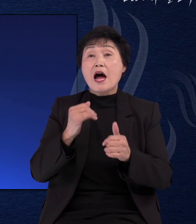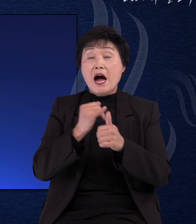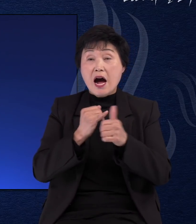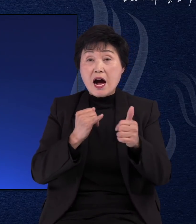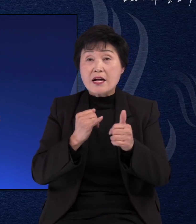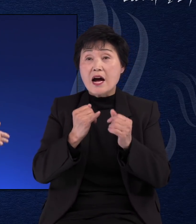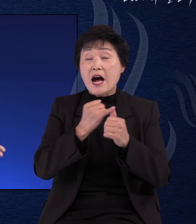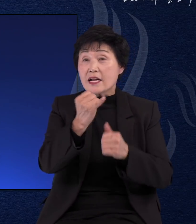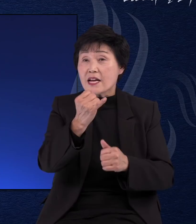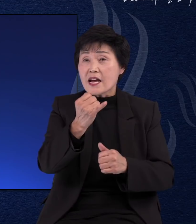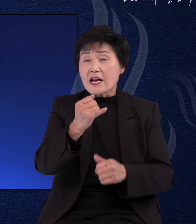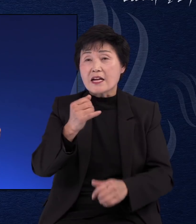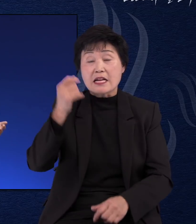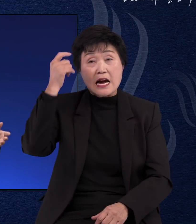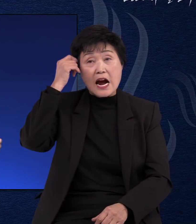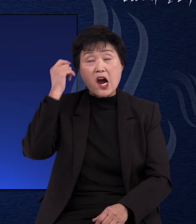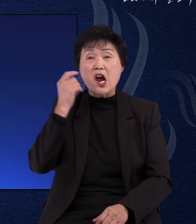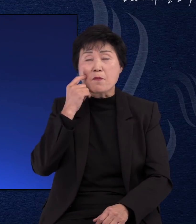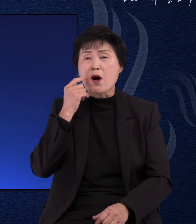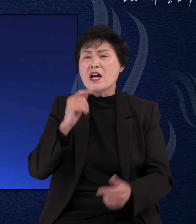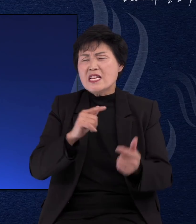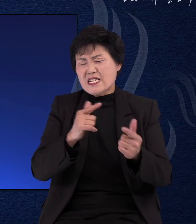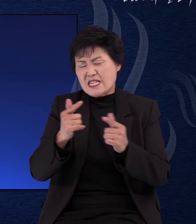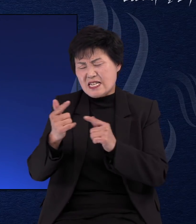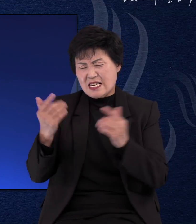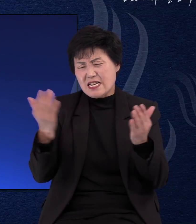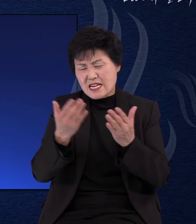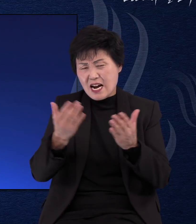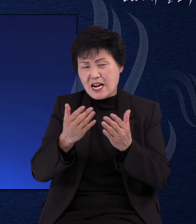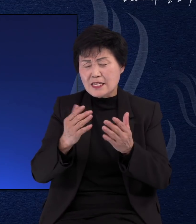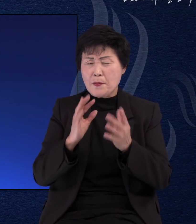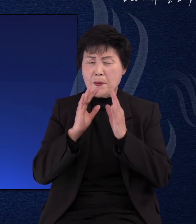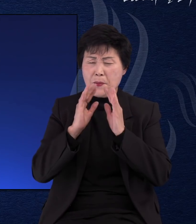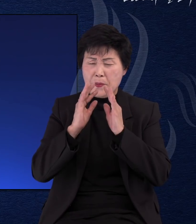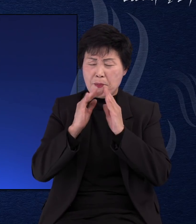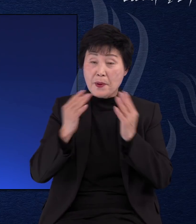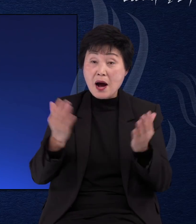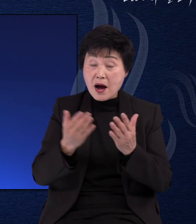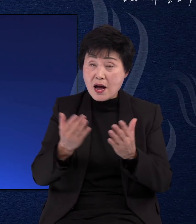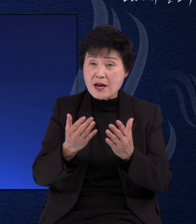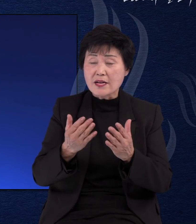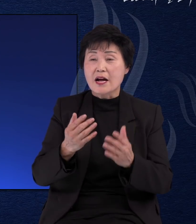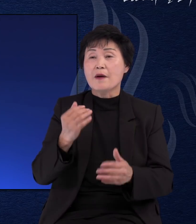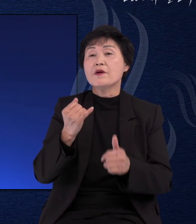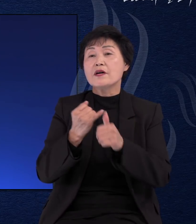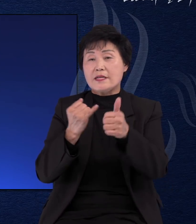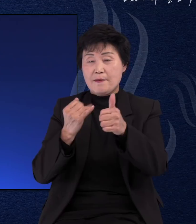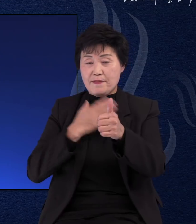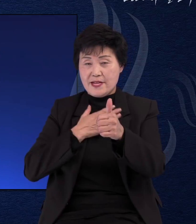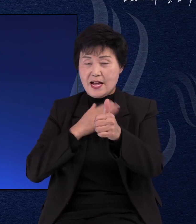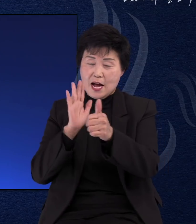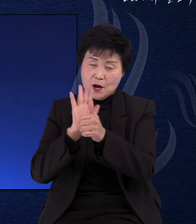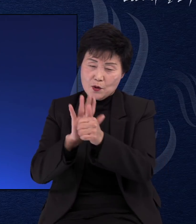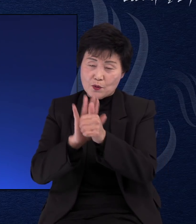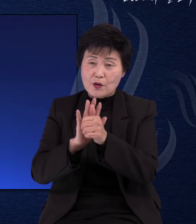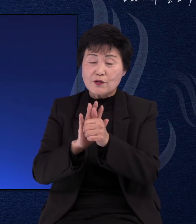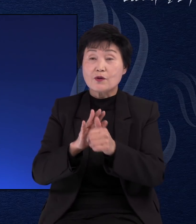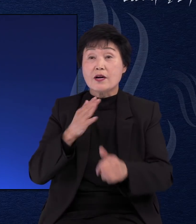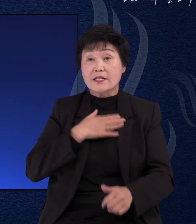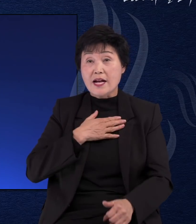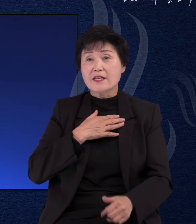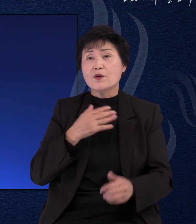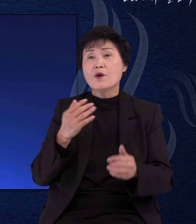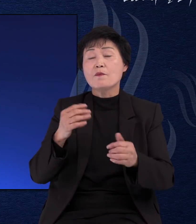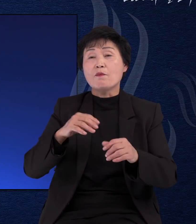가발 가게에서, 도너스 가게에서 안 해본 것 없이 내조를 하면서 남편의 공부를 돕고, 저는 가자마자 접시를 닦고 화장실 청소를